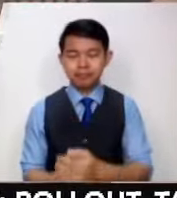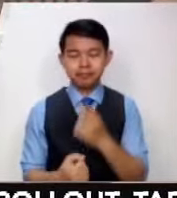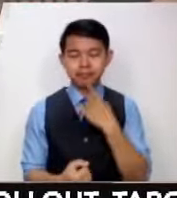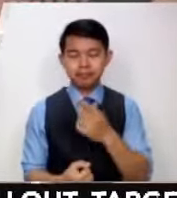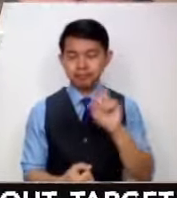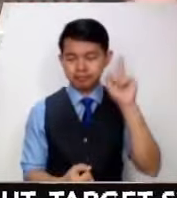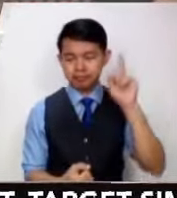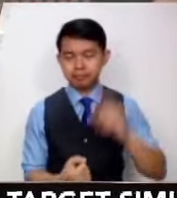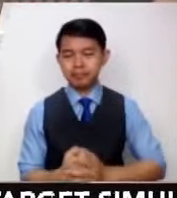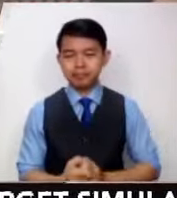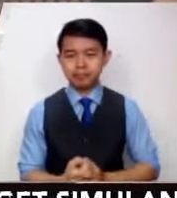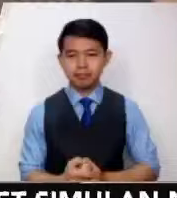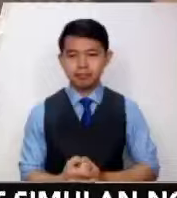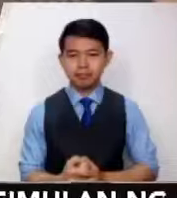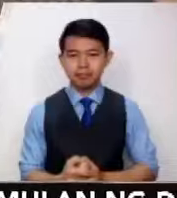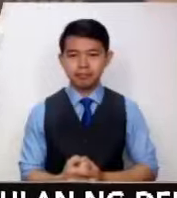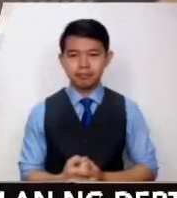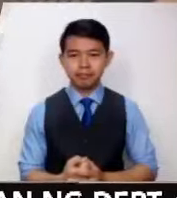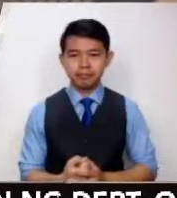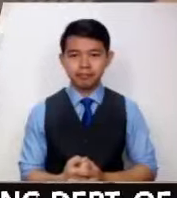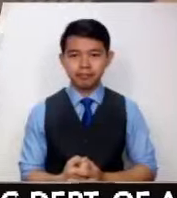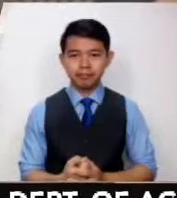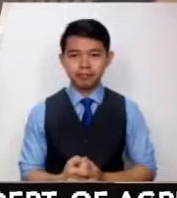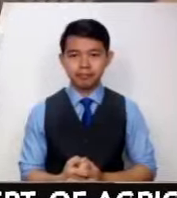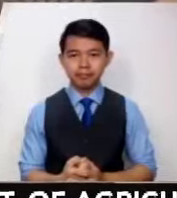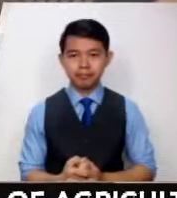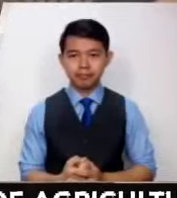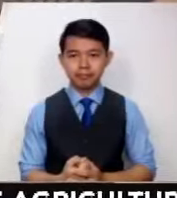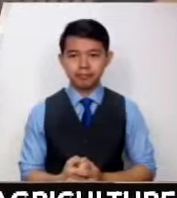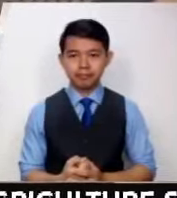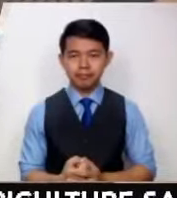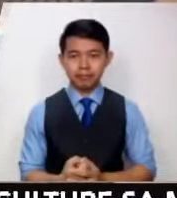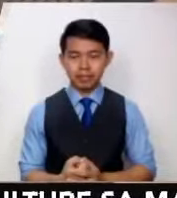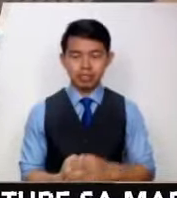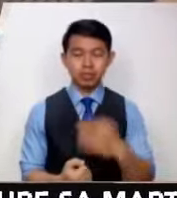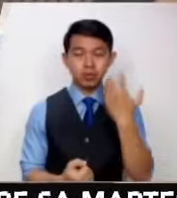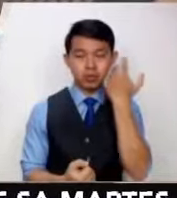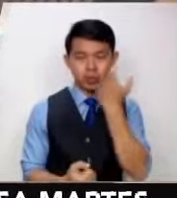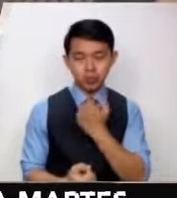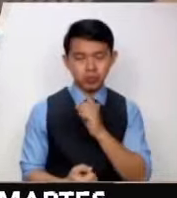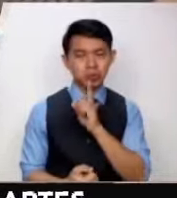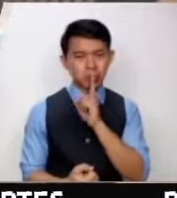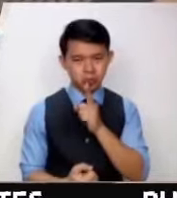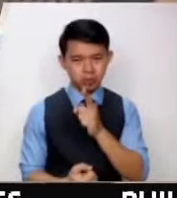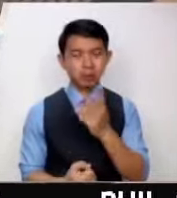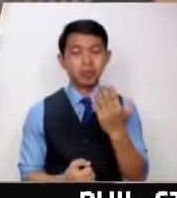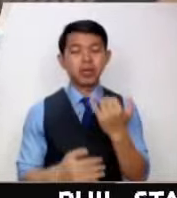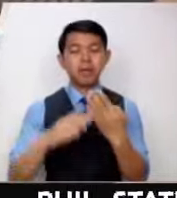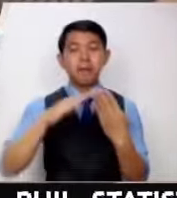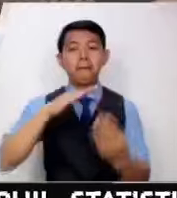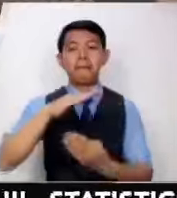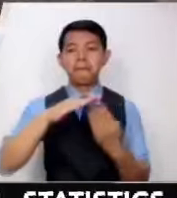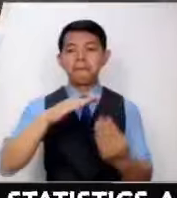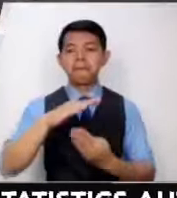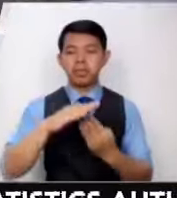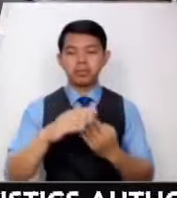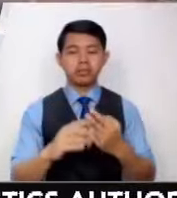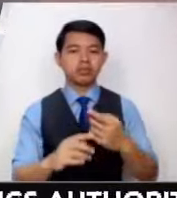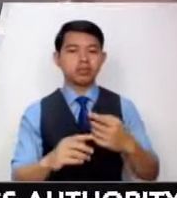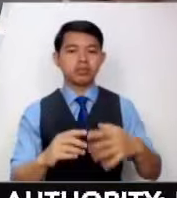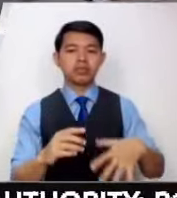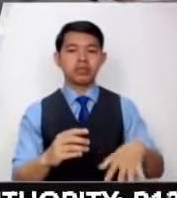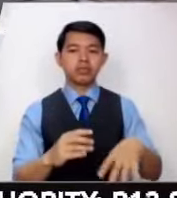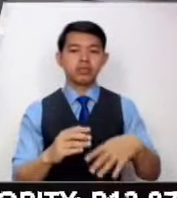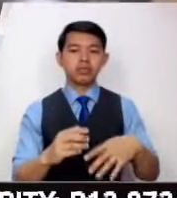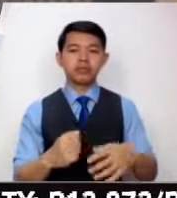most likely insufficient dahil basic ang minimum basic needs, no? Ang idea